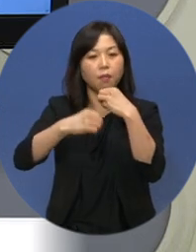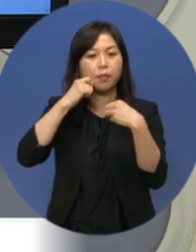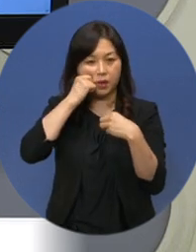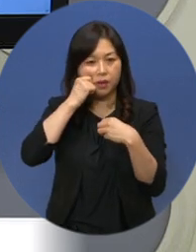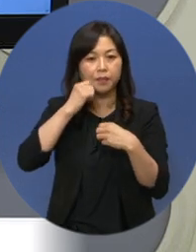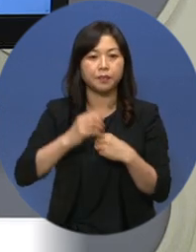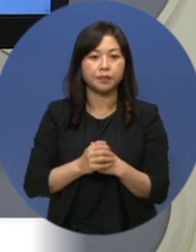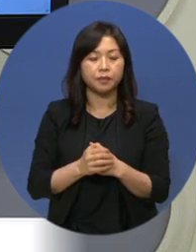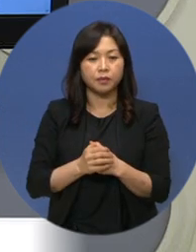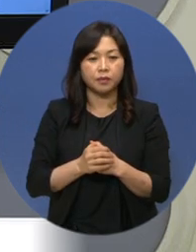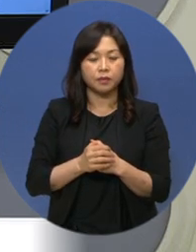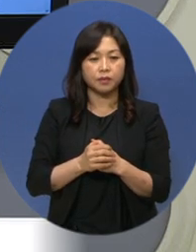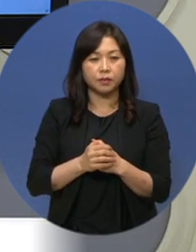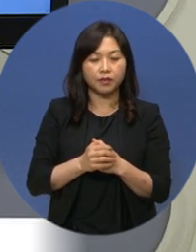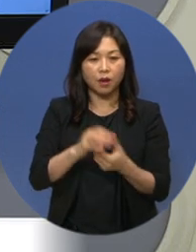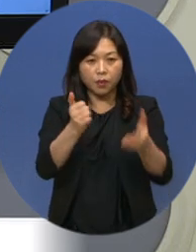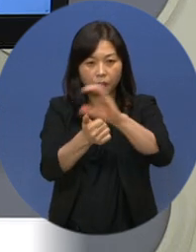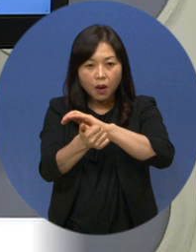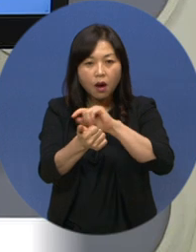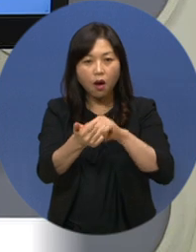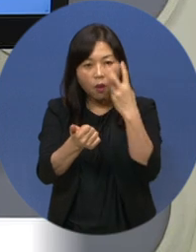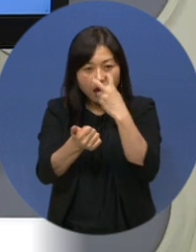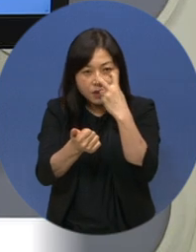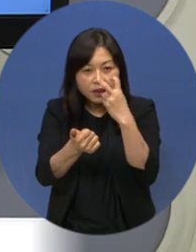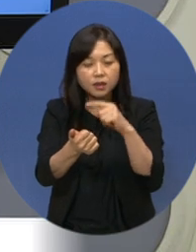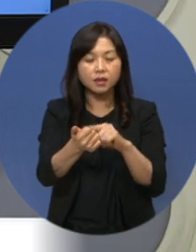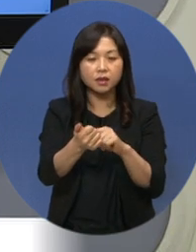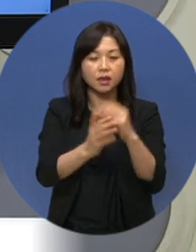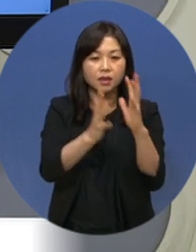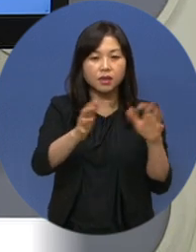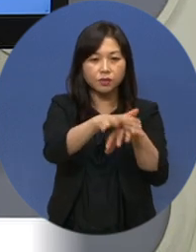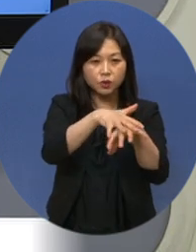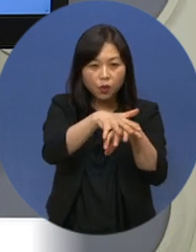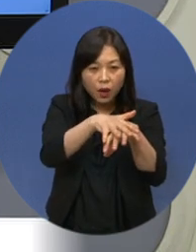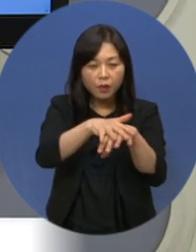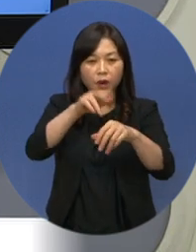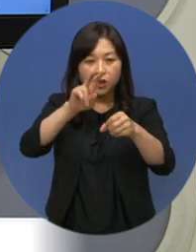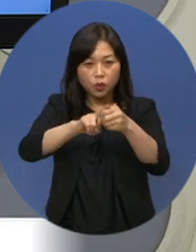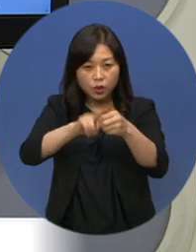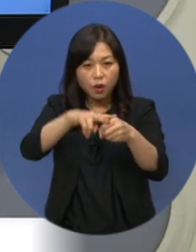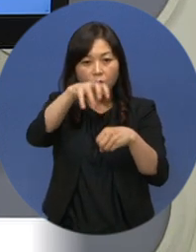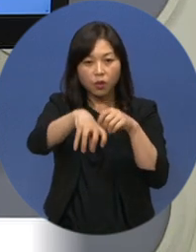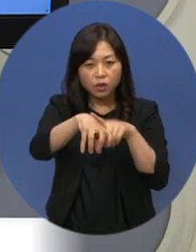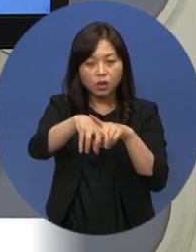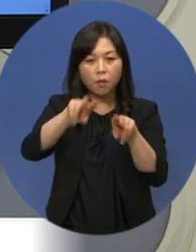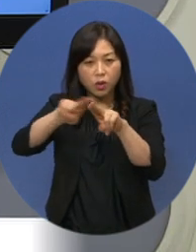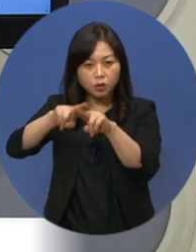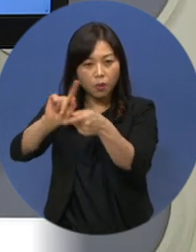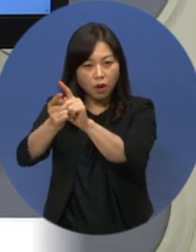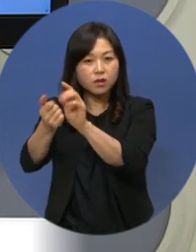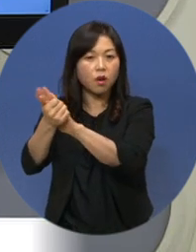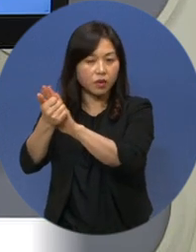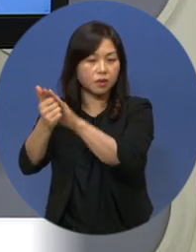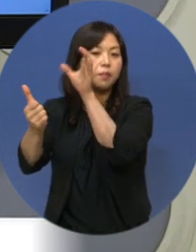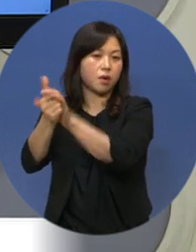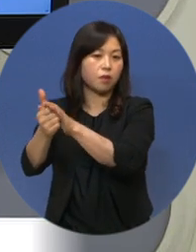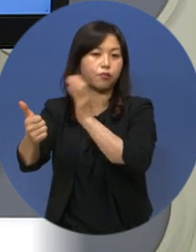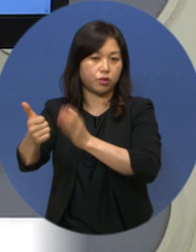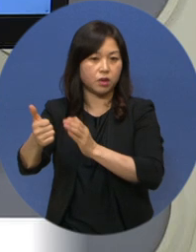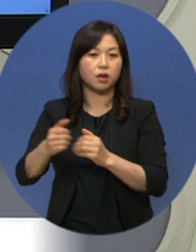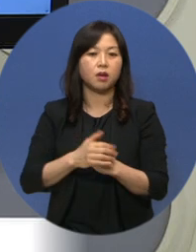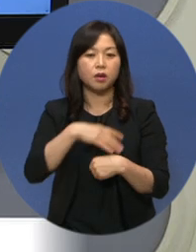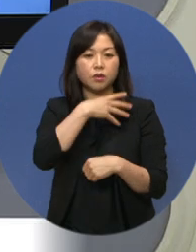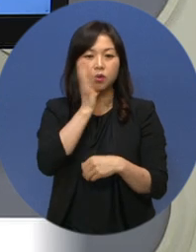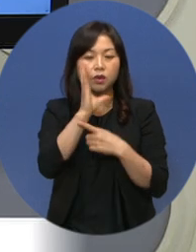벌초 는 살림 조합과 농협 등에서 제공하는 벌초 대행 서비스 이용이 권고 됐습니다 노인요양시설